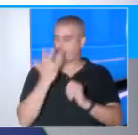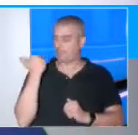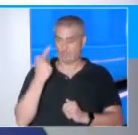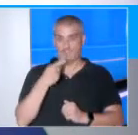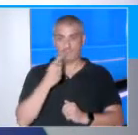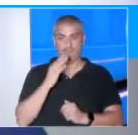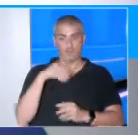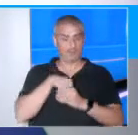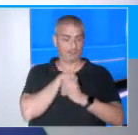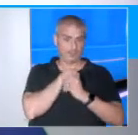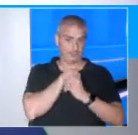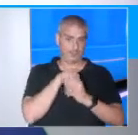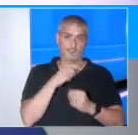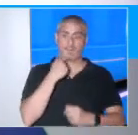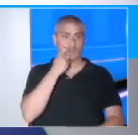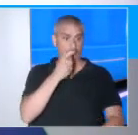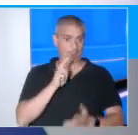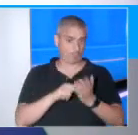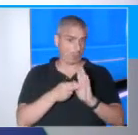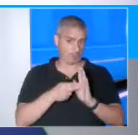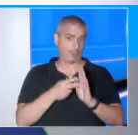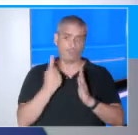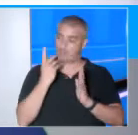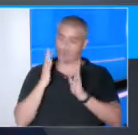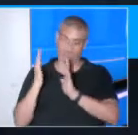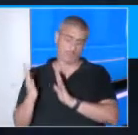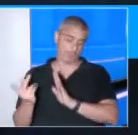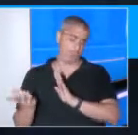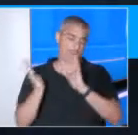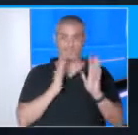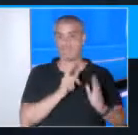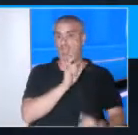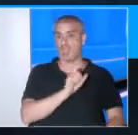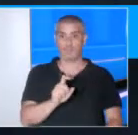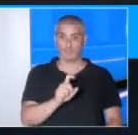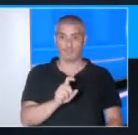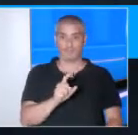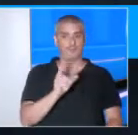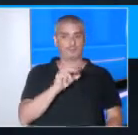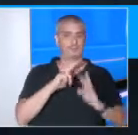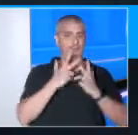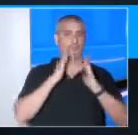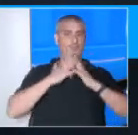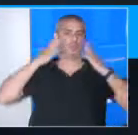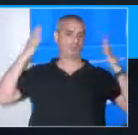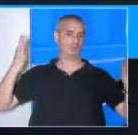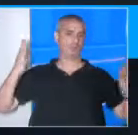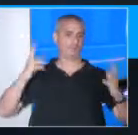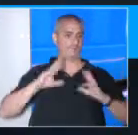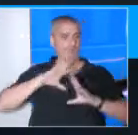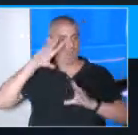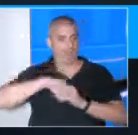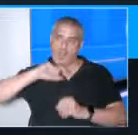היה מאחורי דבריו של דרי פוליטיקה, שזה מקום אחד, לבין האשמה על ציבור מאוד מאוד גדול